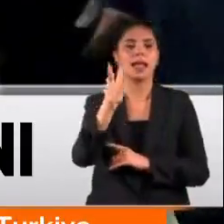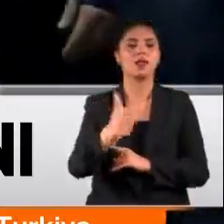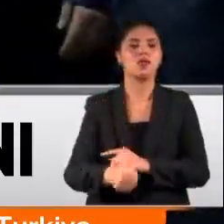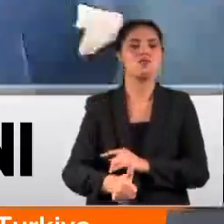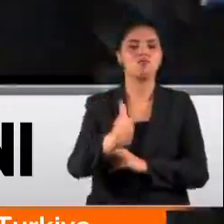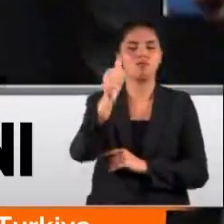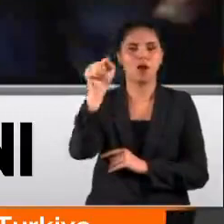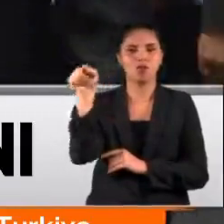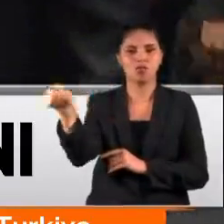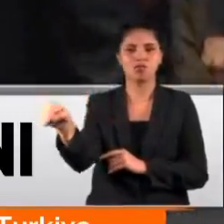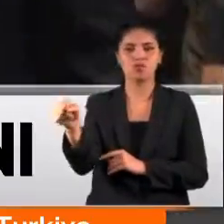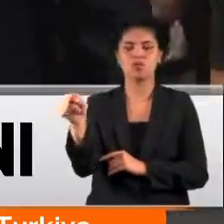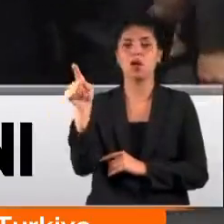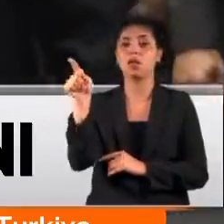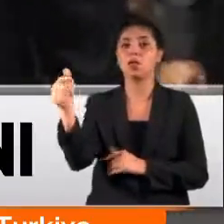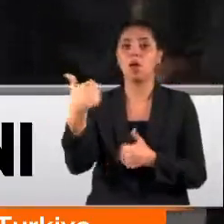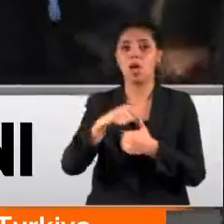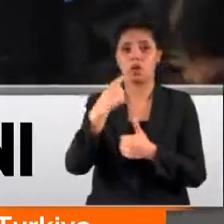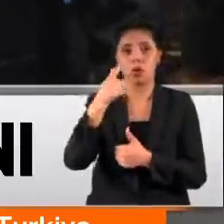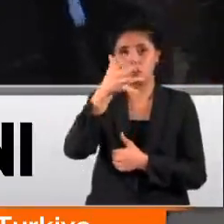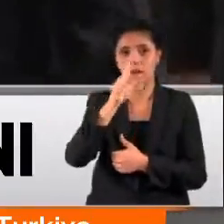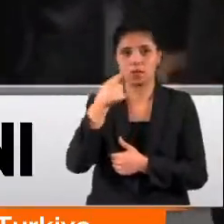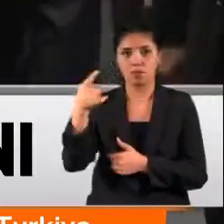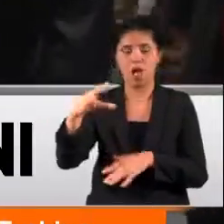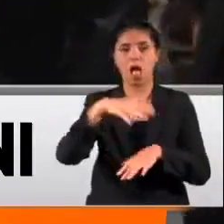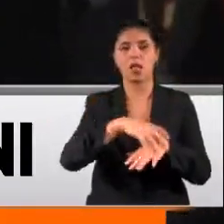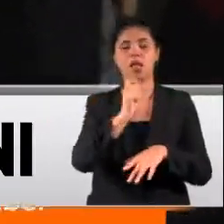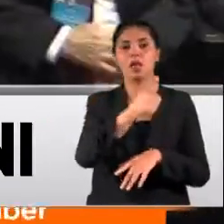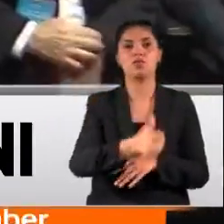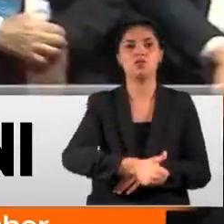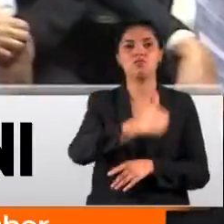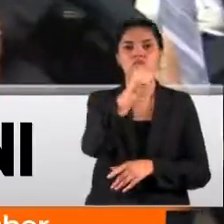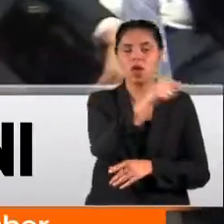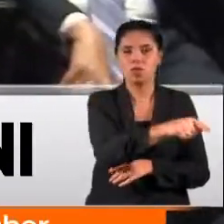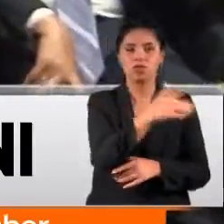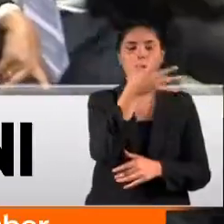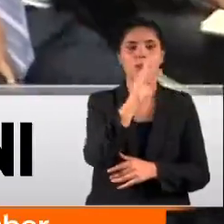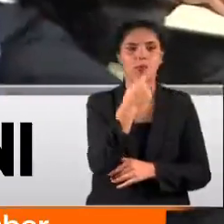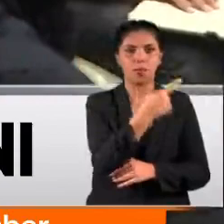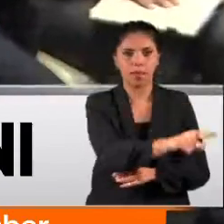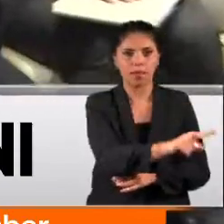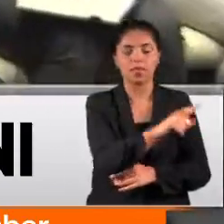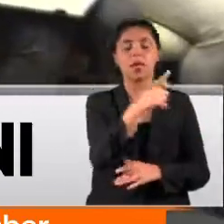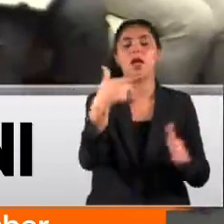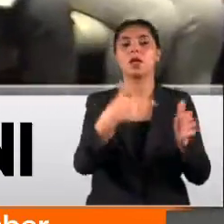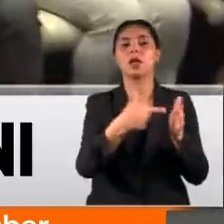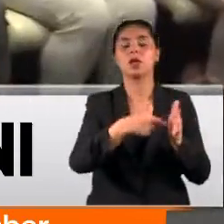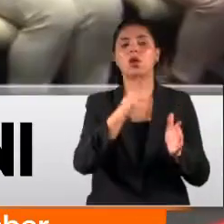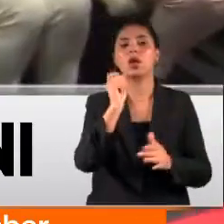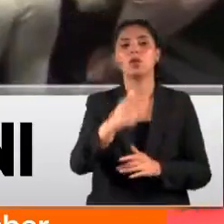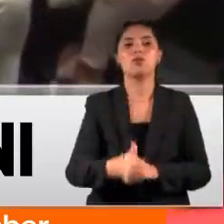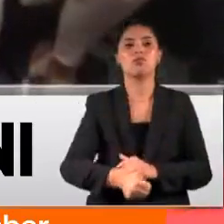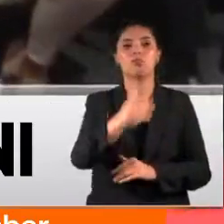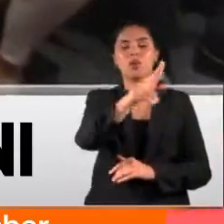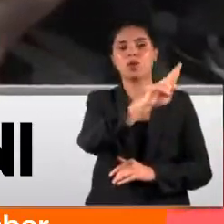Başaran Aslan'a eşi üzerinden 500 bin lira, Adalar İlçe Başkanı Ali Ercan Akpolat'a 500 bin lira, Kadıköy İlçe Başkanı Ali